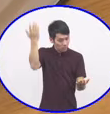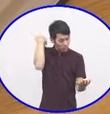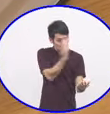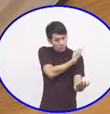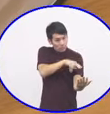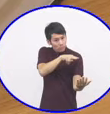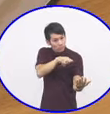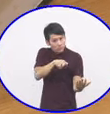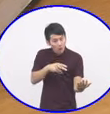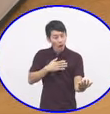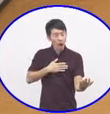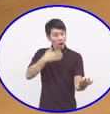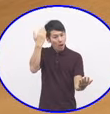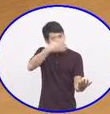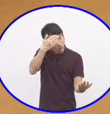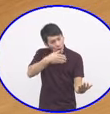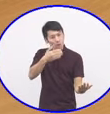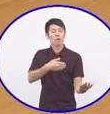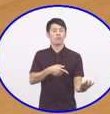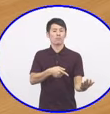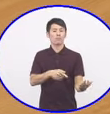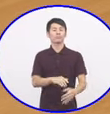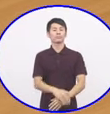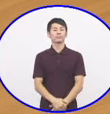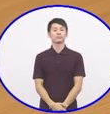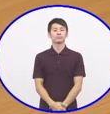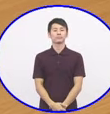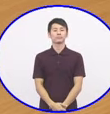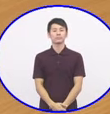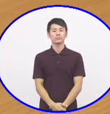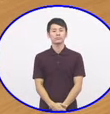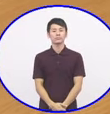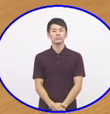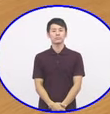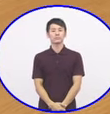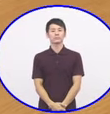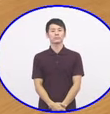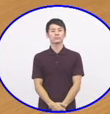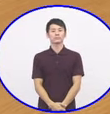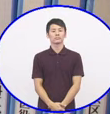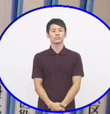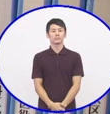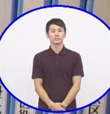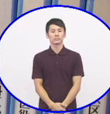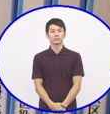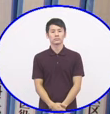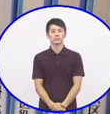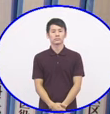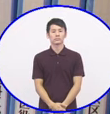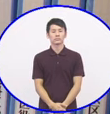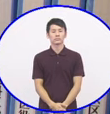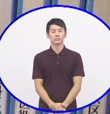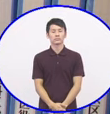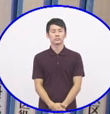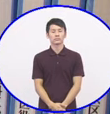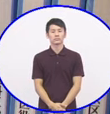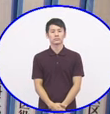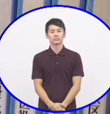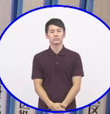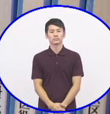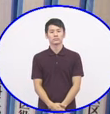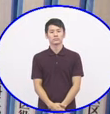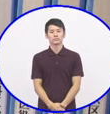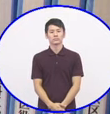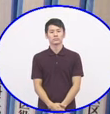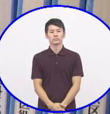料、話し合われたことについての記録、過去の司会だよりなど司会に関するさまざまな資料を見てい